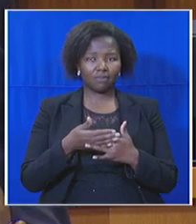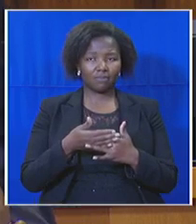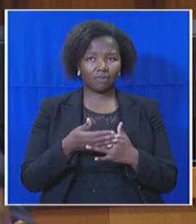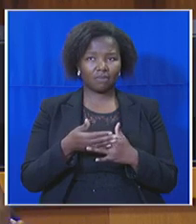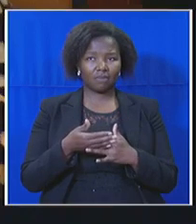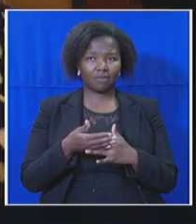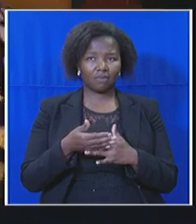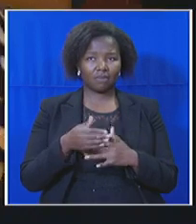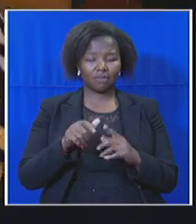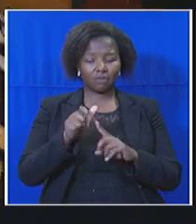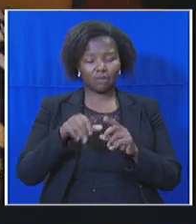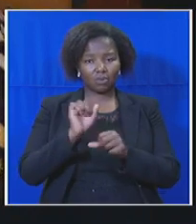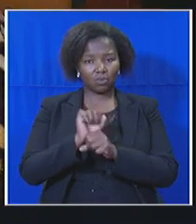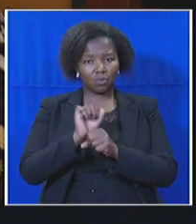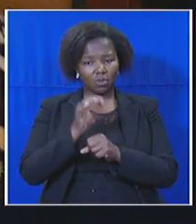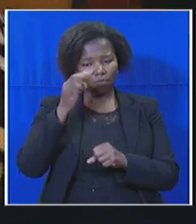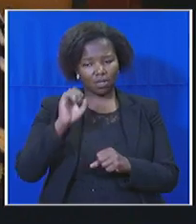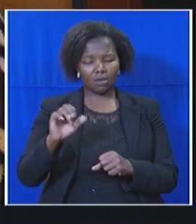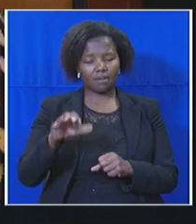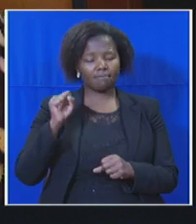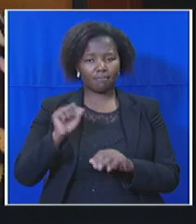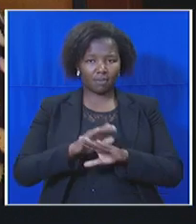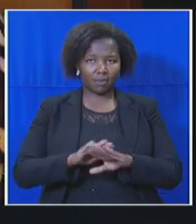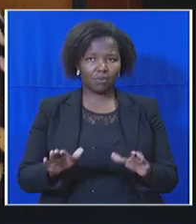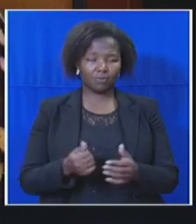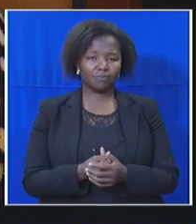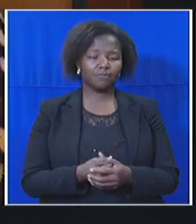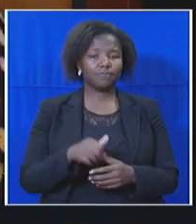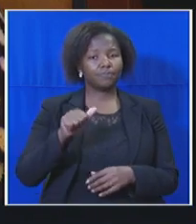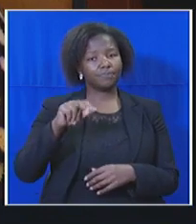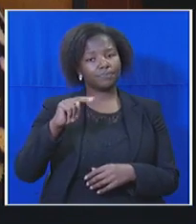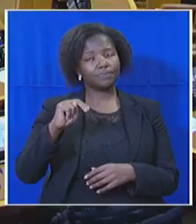Thank you. The ANC.